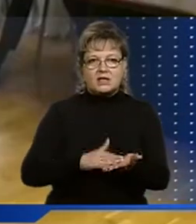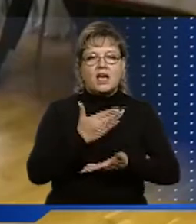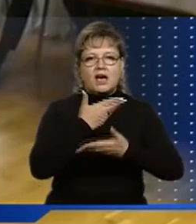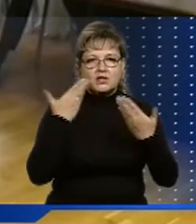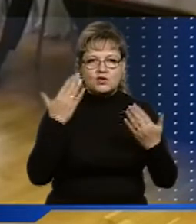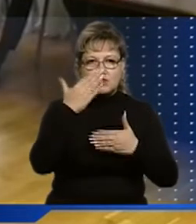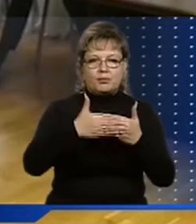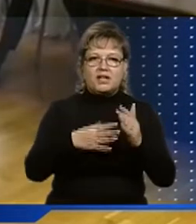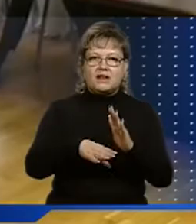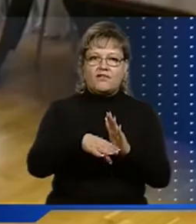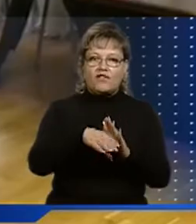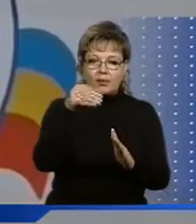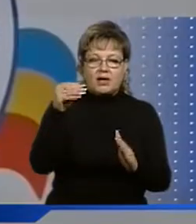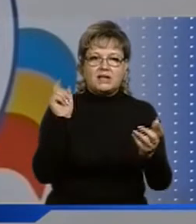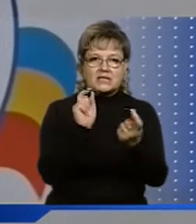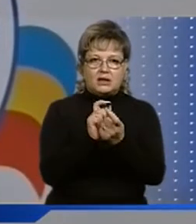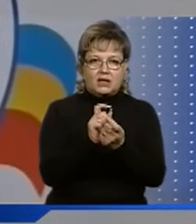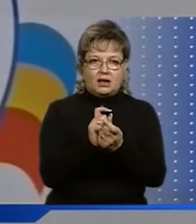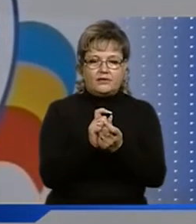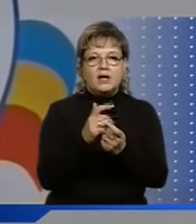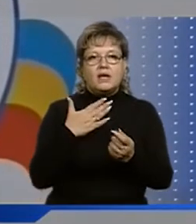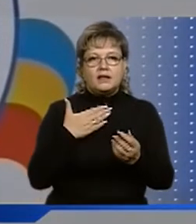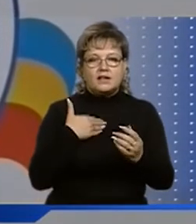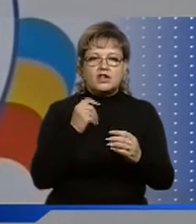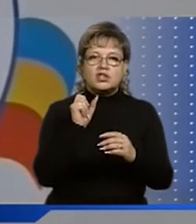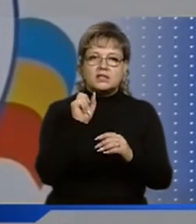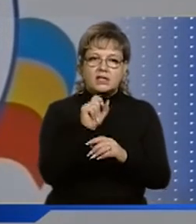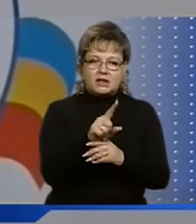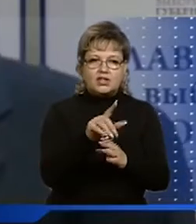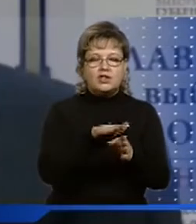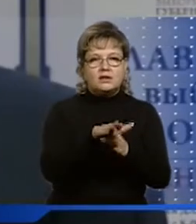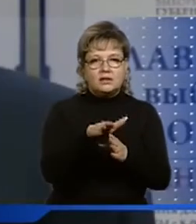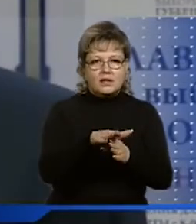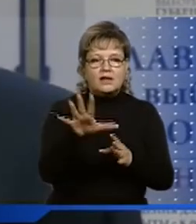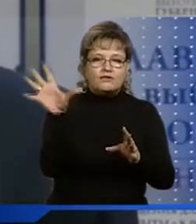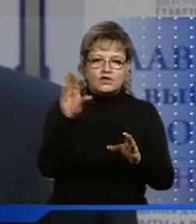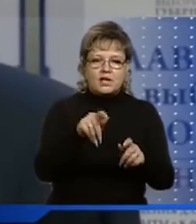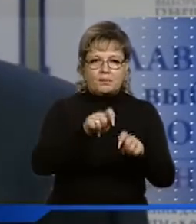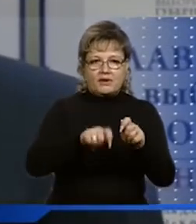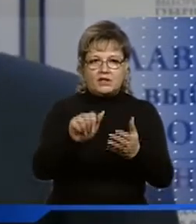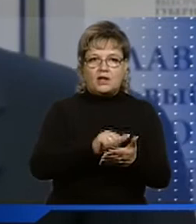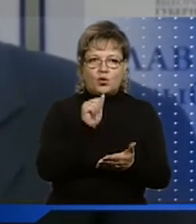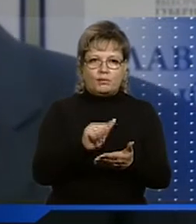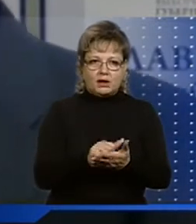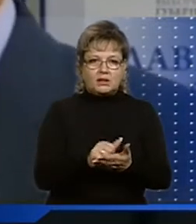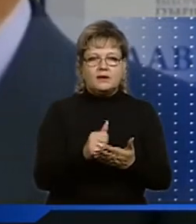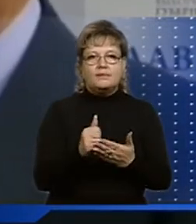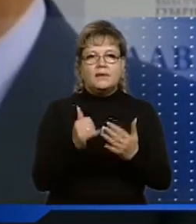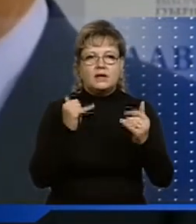и отсутствие предвыборных скандалов. Наша задача – обеспечить тщательнейшую проверку всех документов для того,